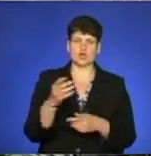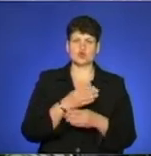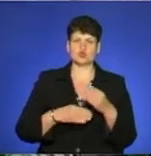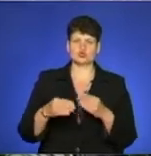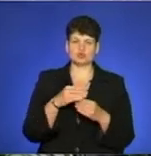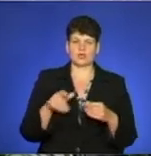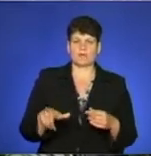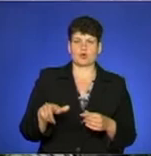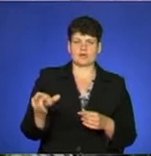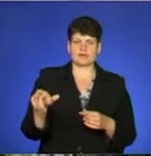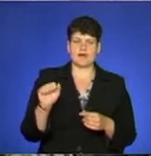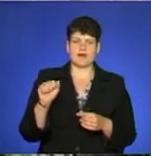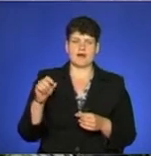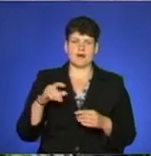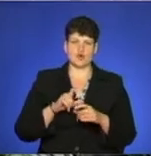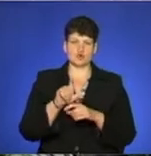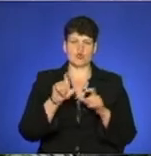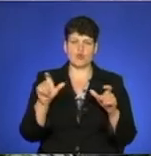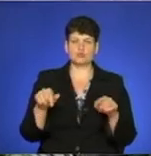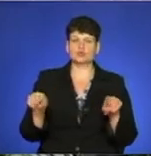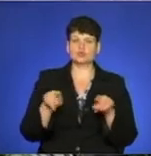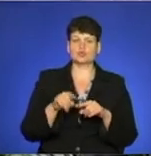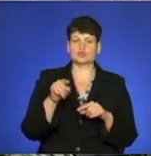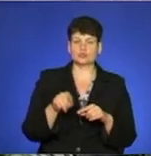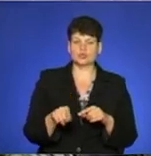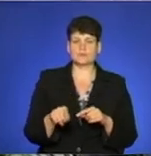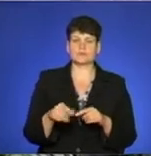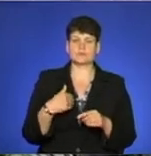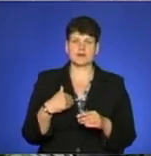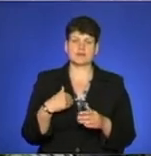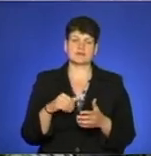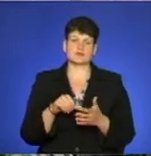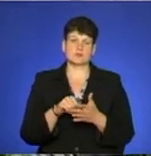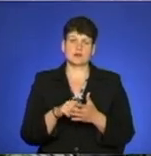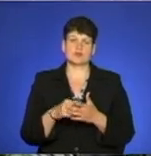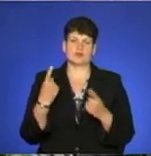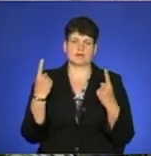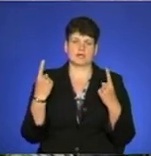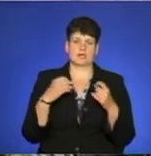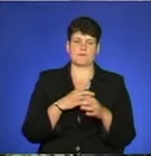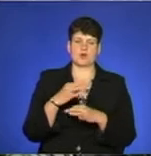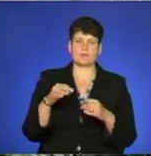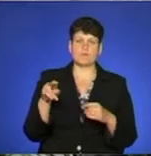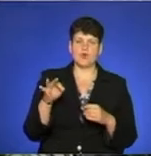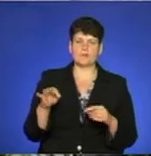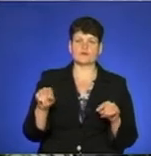покриттів аеродрому. Тому, власне, на сцену форуму виставляли такий глобальний один проєкт по